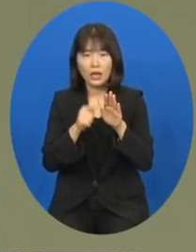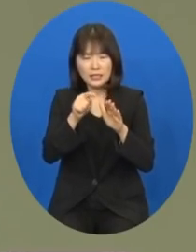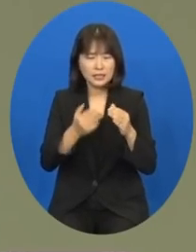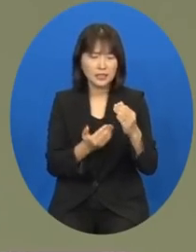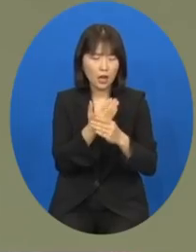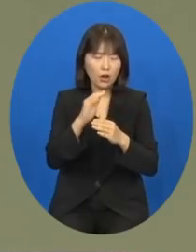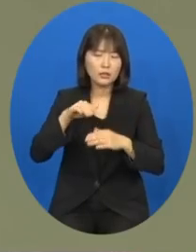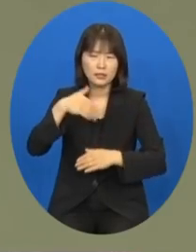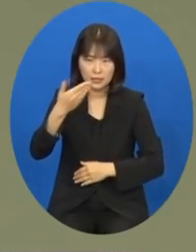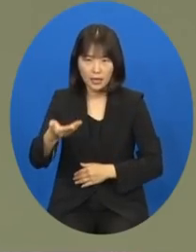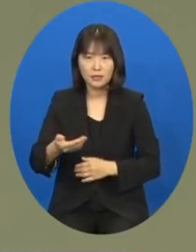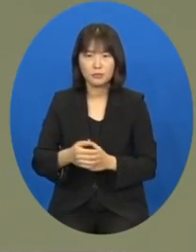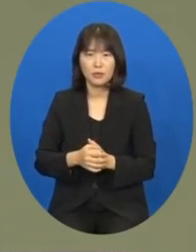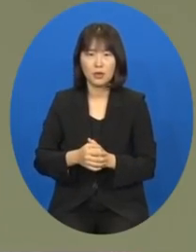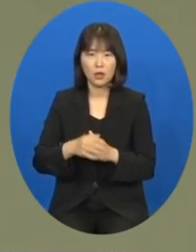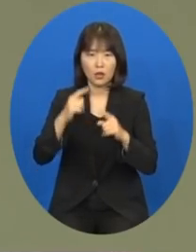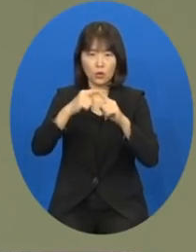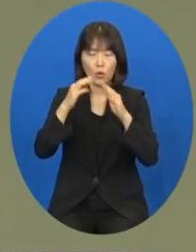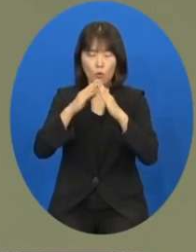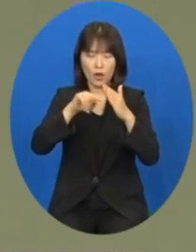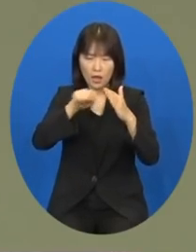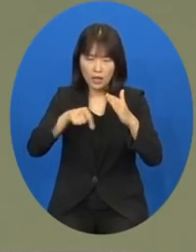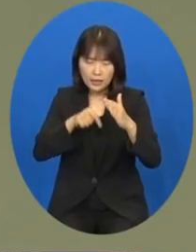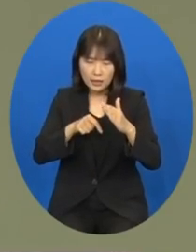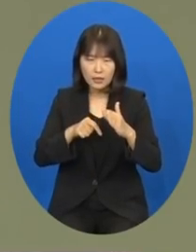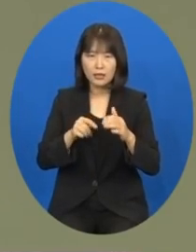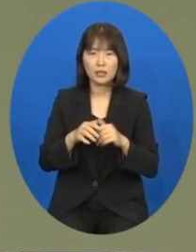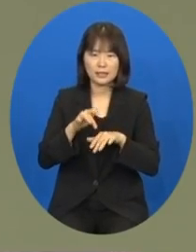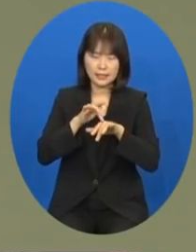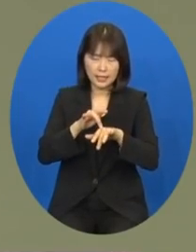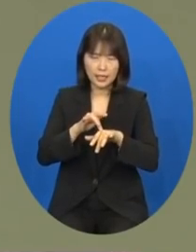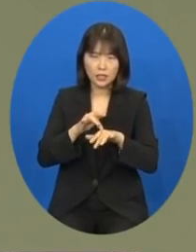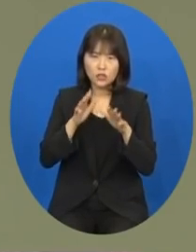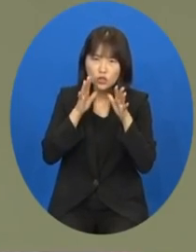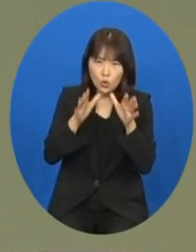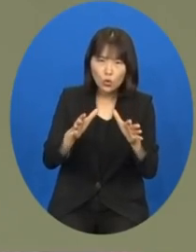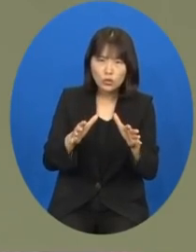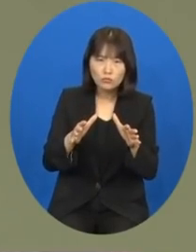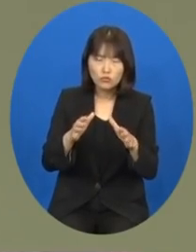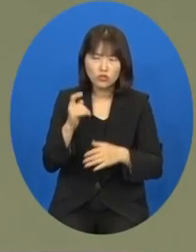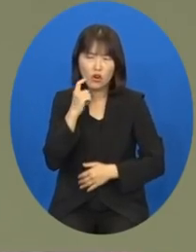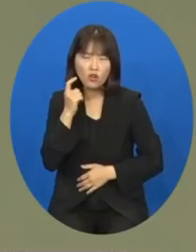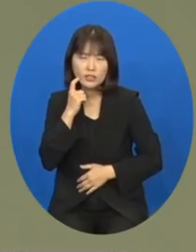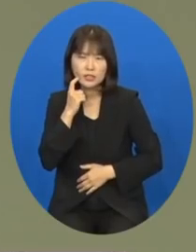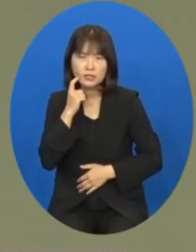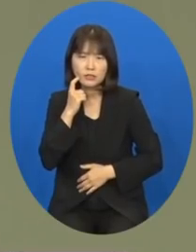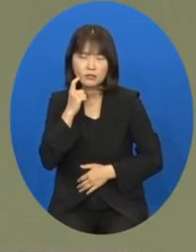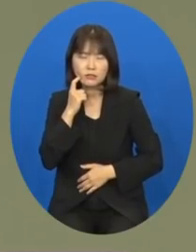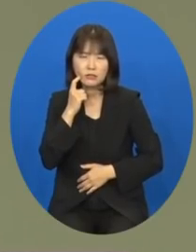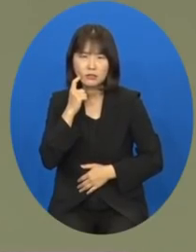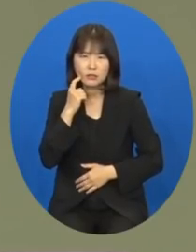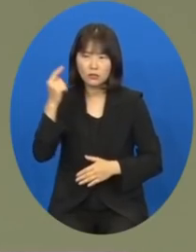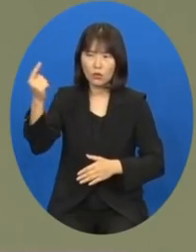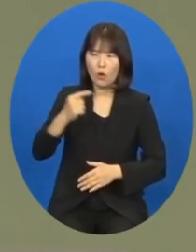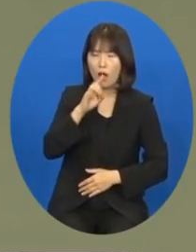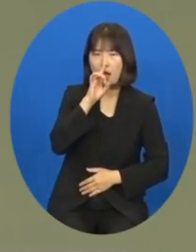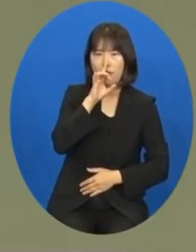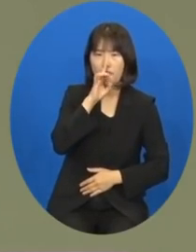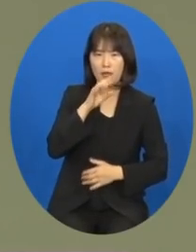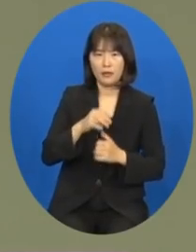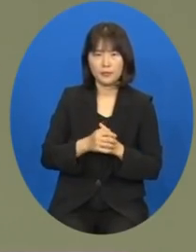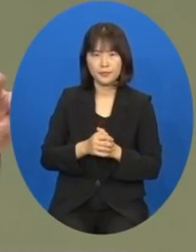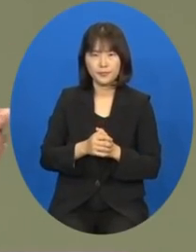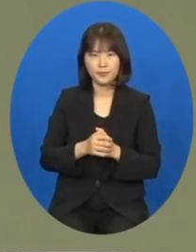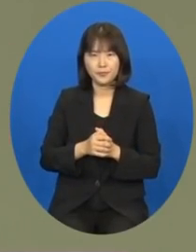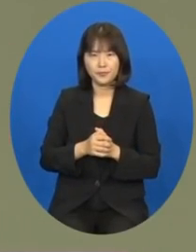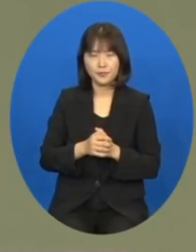는 절대로 사탄의 속임 추나 거 질수록 감사 서는 안 된다는 것 그것을 지켜 냈을 때 교회는 진정 그